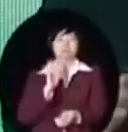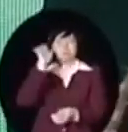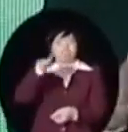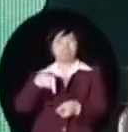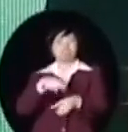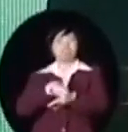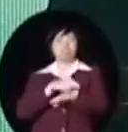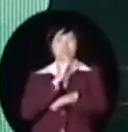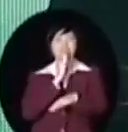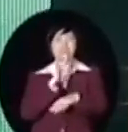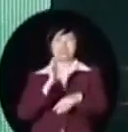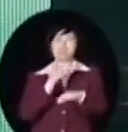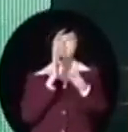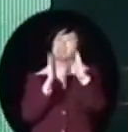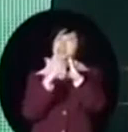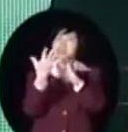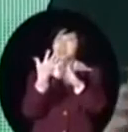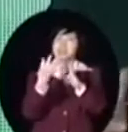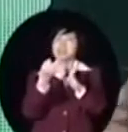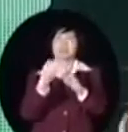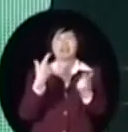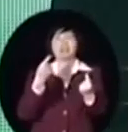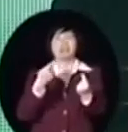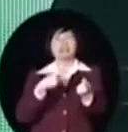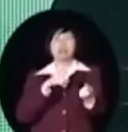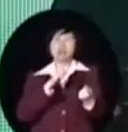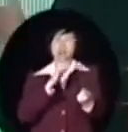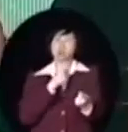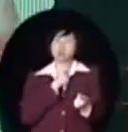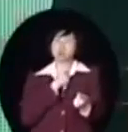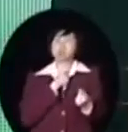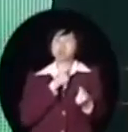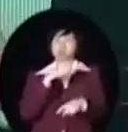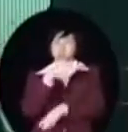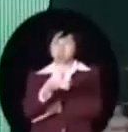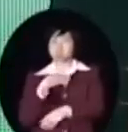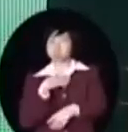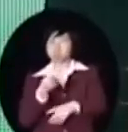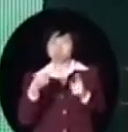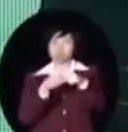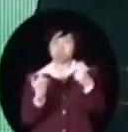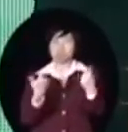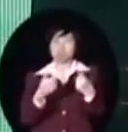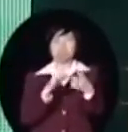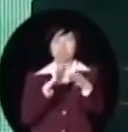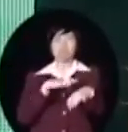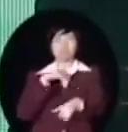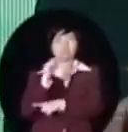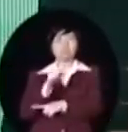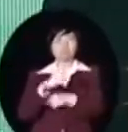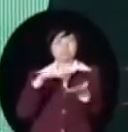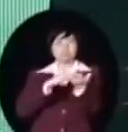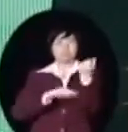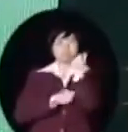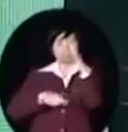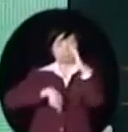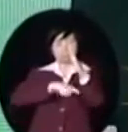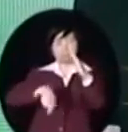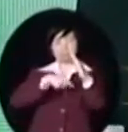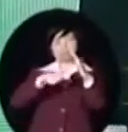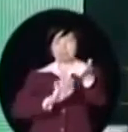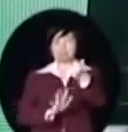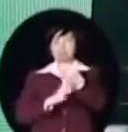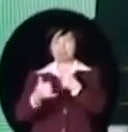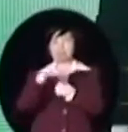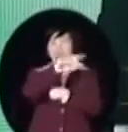是房价还有供需的问题，那供需怎么处理？我非常同意啊，其实，在立法院里面。几乎所有民进党的委员都